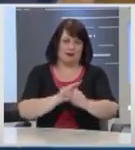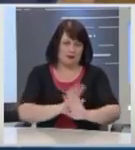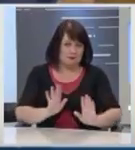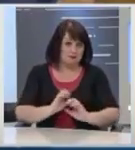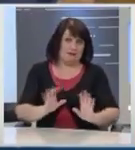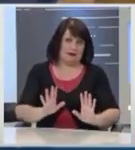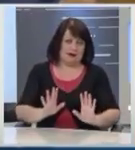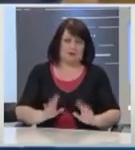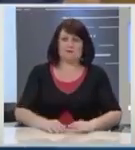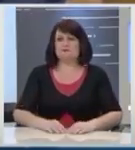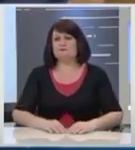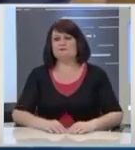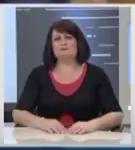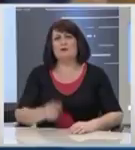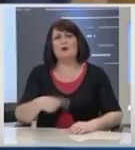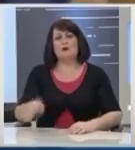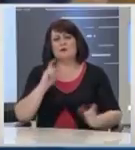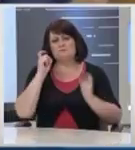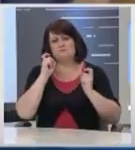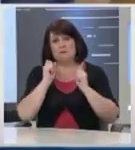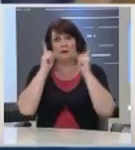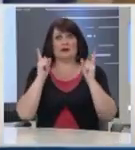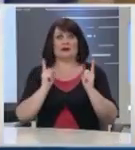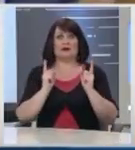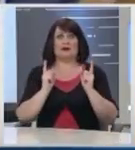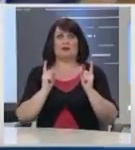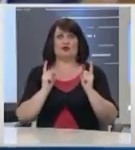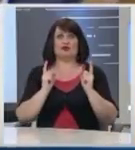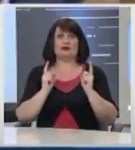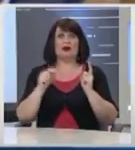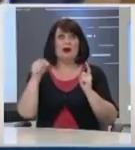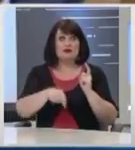Και βεβαίως κάνει εντύπωση σε όλους μας το γεγονός ότι αυτή η υπόθεση δεν ήρθε στη Βουλή